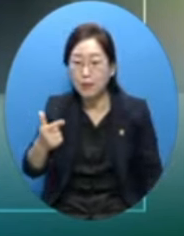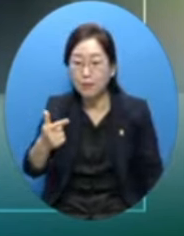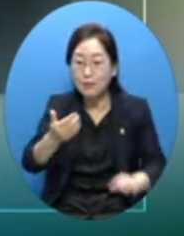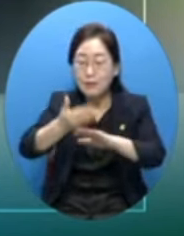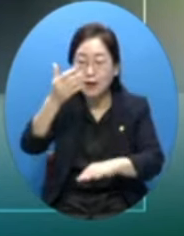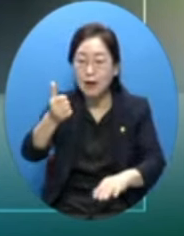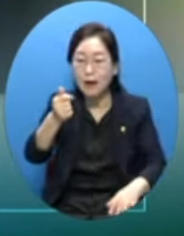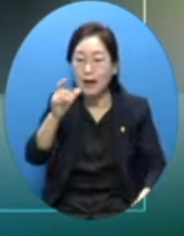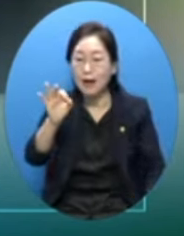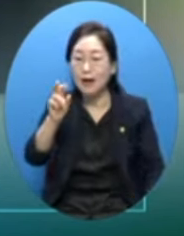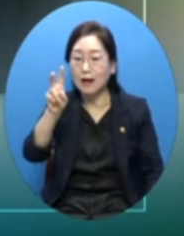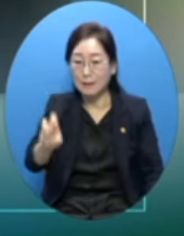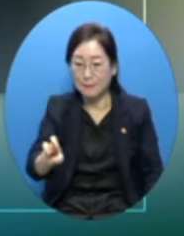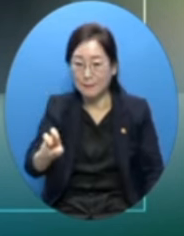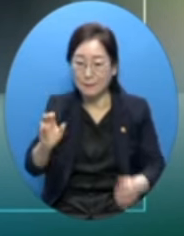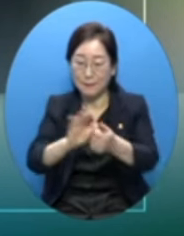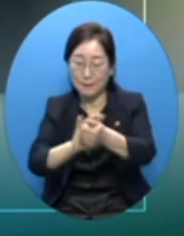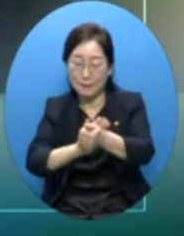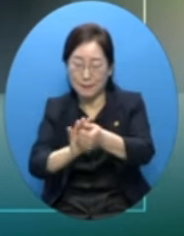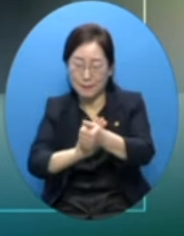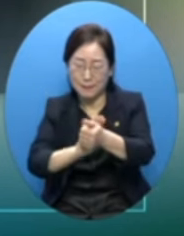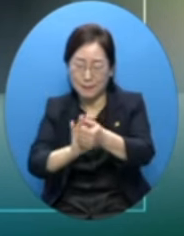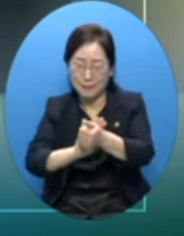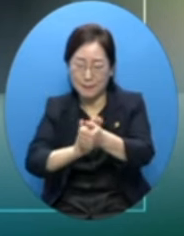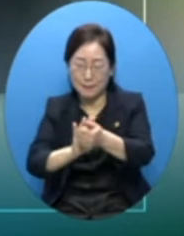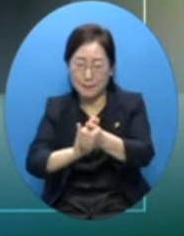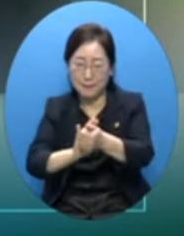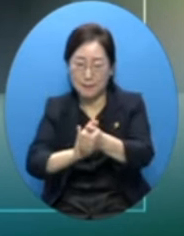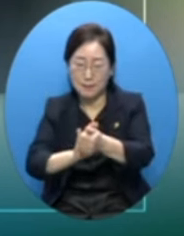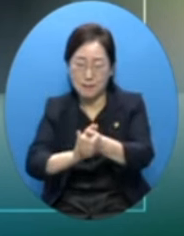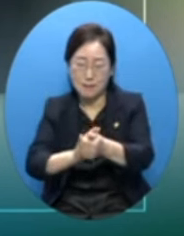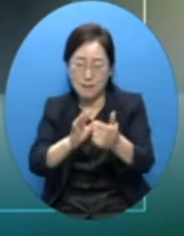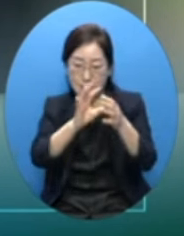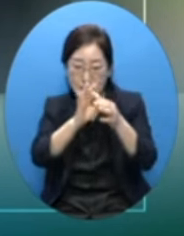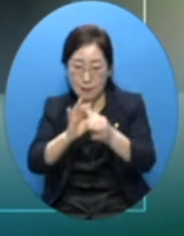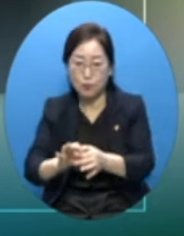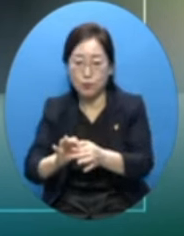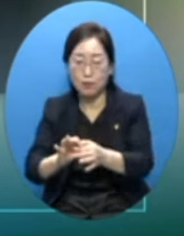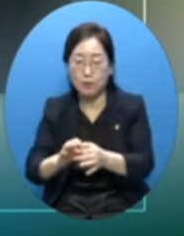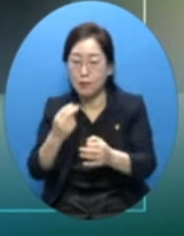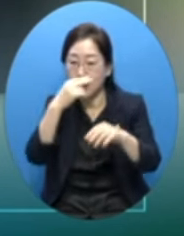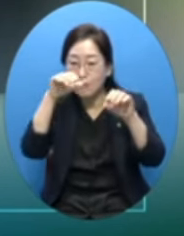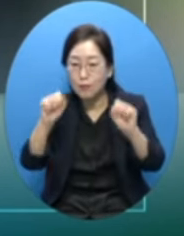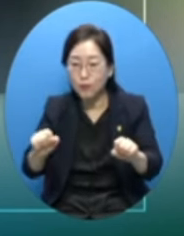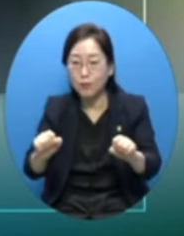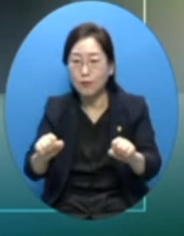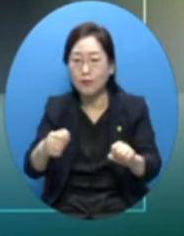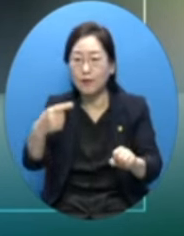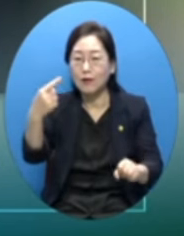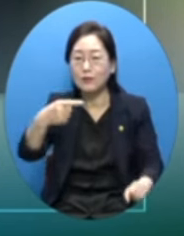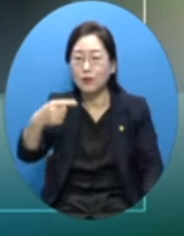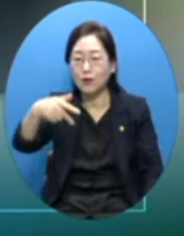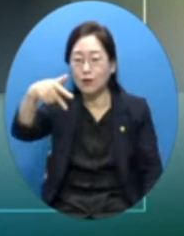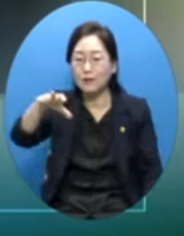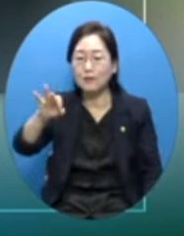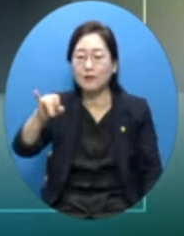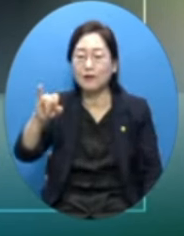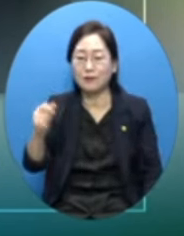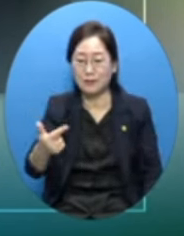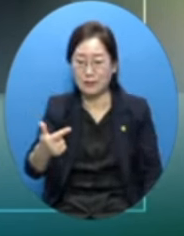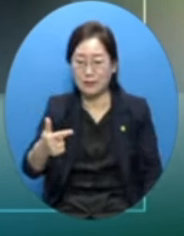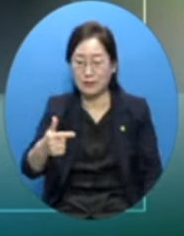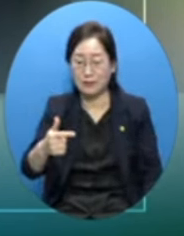하면서 싸워 이겨나고 있는 천정원자매라고 하는 분이 있는데 이분의 간증을 제가